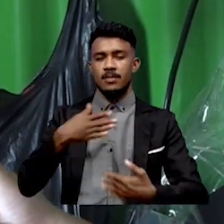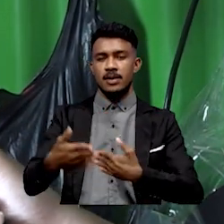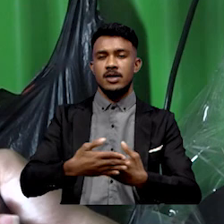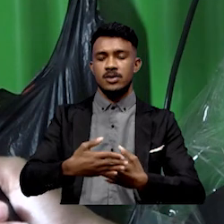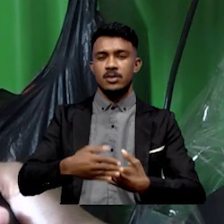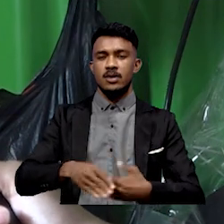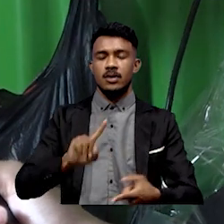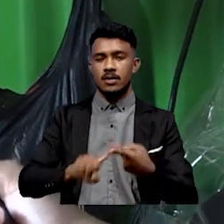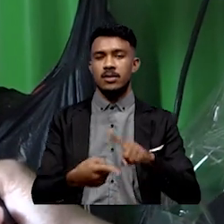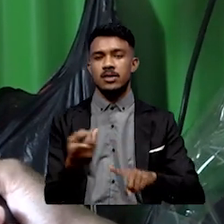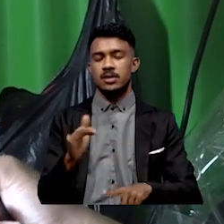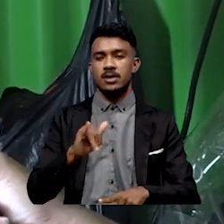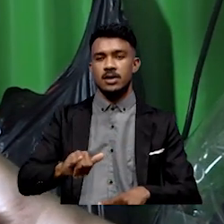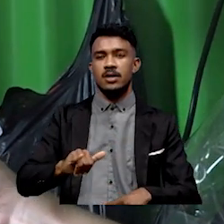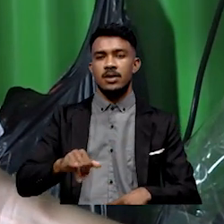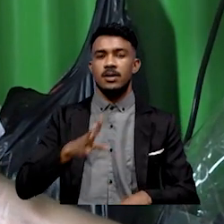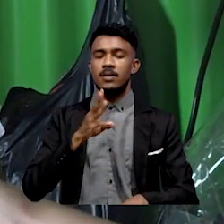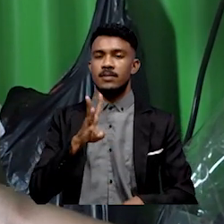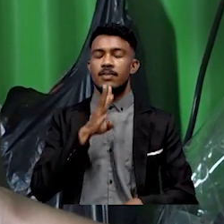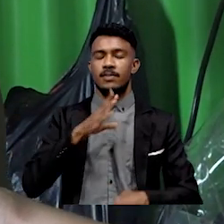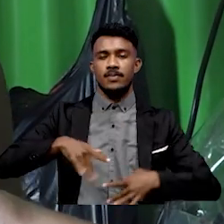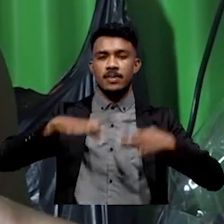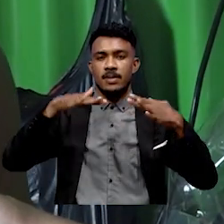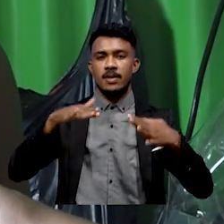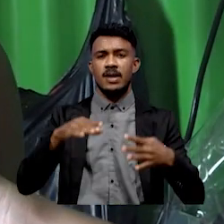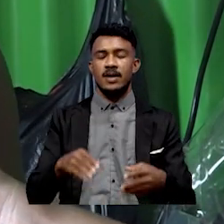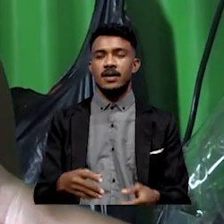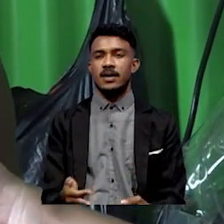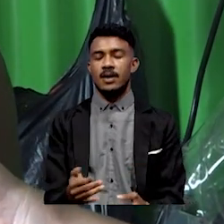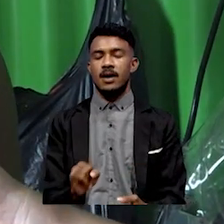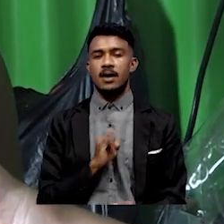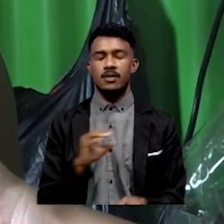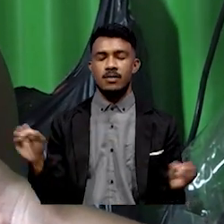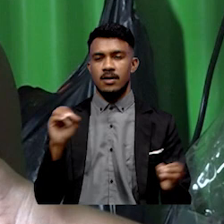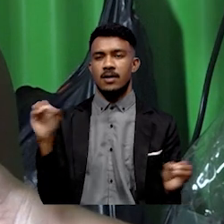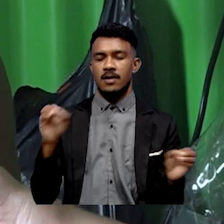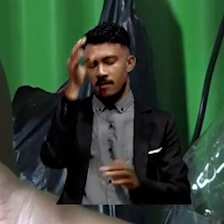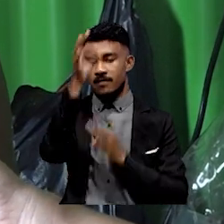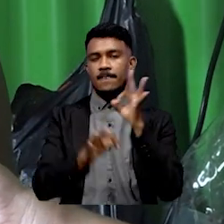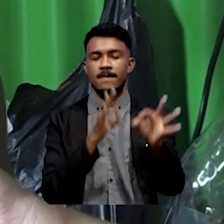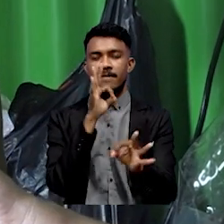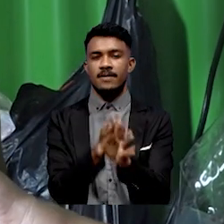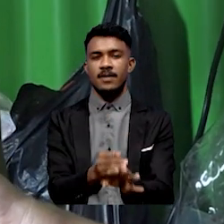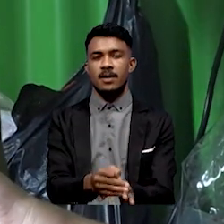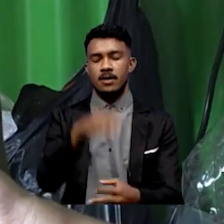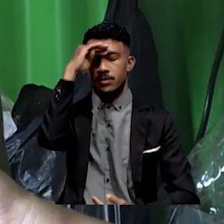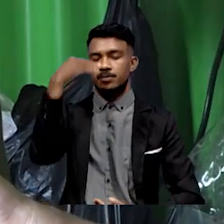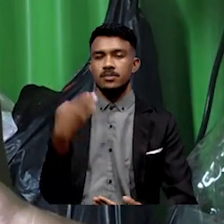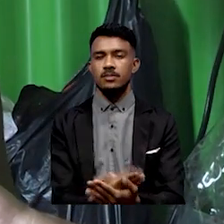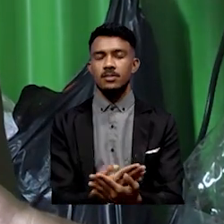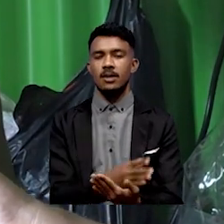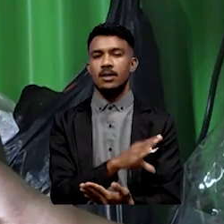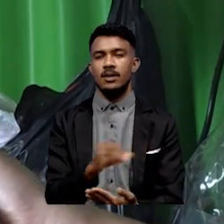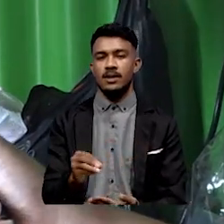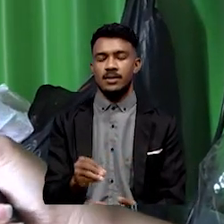hane da hela bar ka kun na du ko ba ka ta mai bos pal ha ho be ya hasane la bar ama te bes ne ama la pier ka anta ama ho aling mate ba